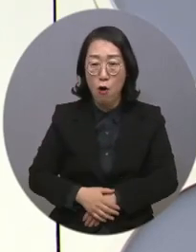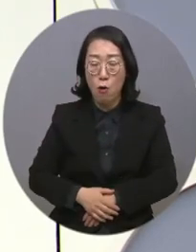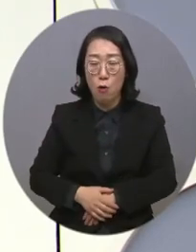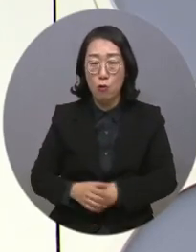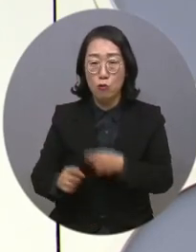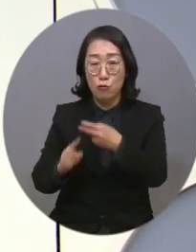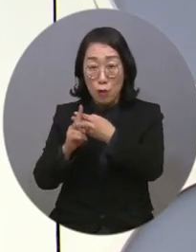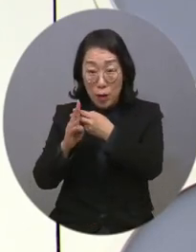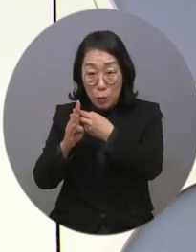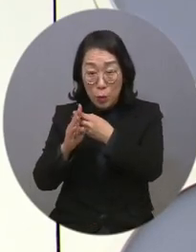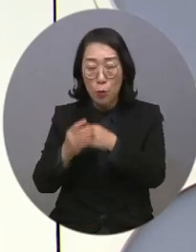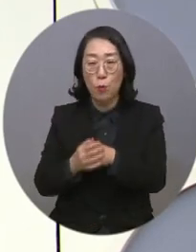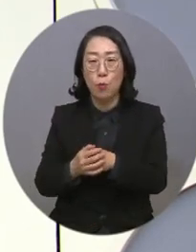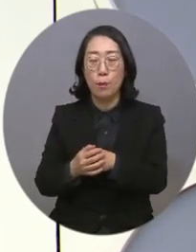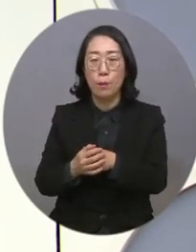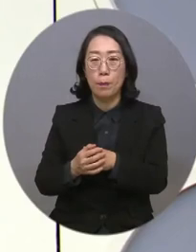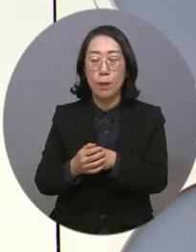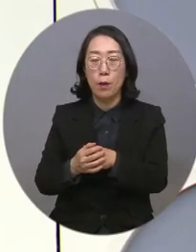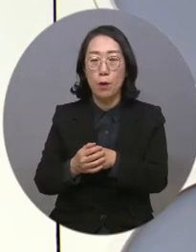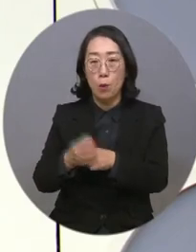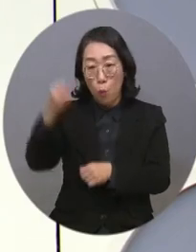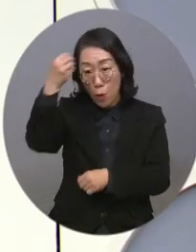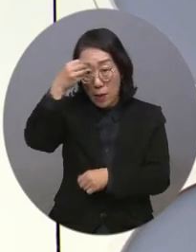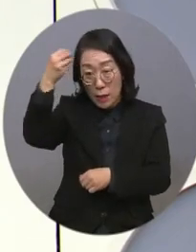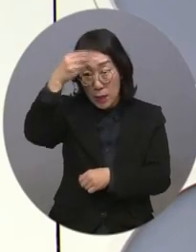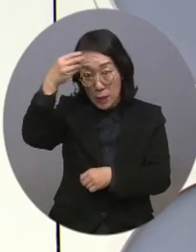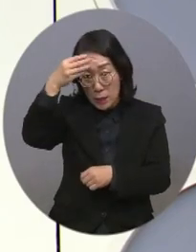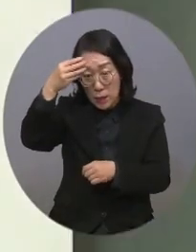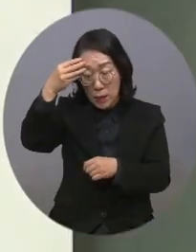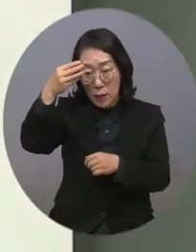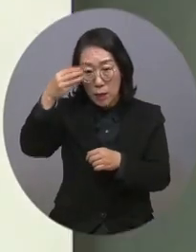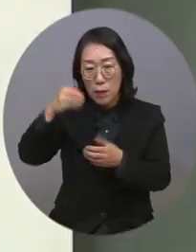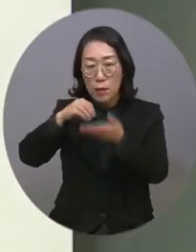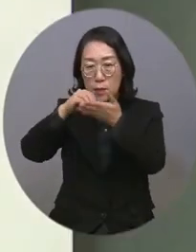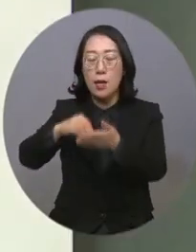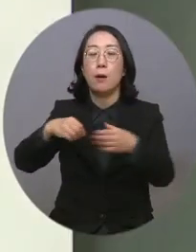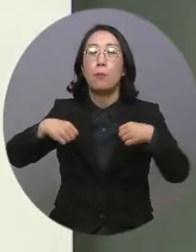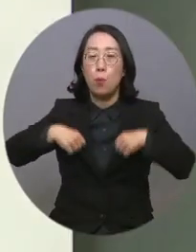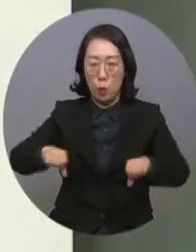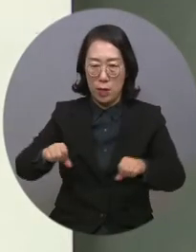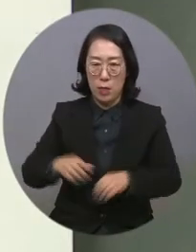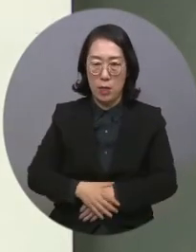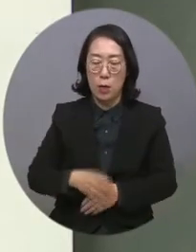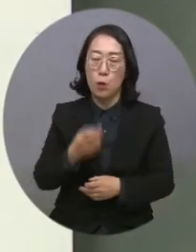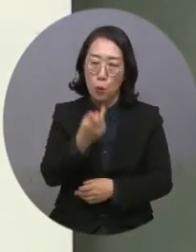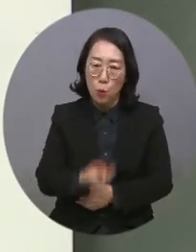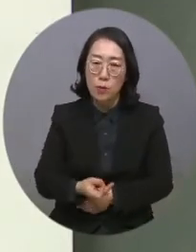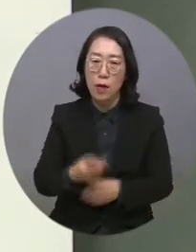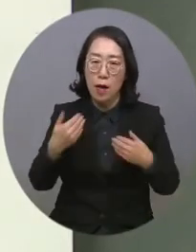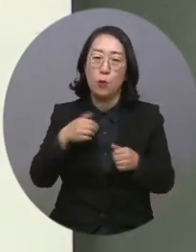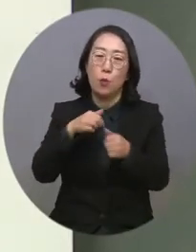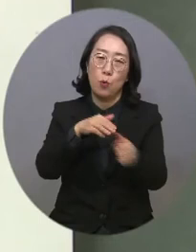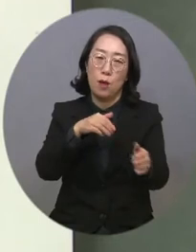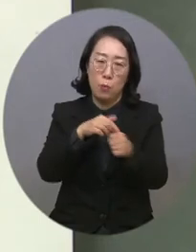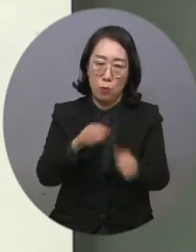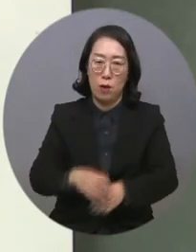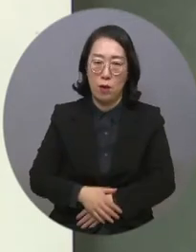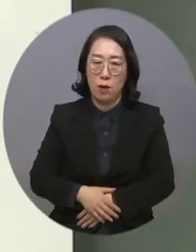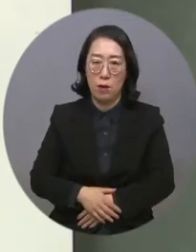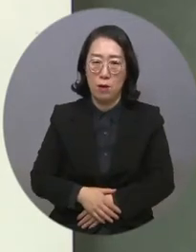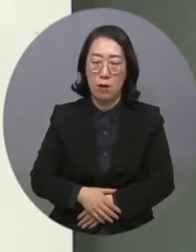농사 지었습니다. 형님이 고등학교 안 가기 때문에 내가 다시 중학교 가게 된 거라든가 뭐 집집마다 두 사람을 중학교 보내는 집이 거의 없었고